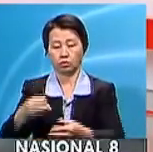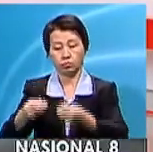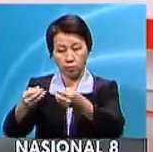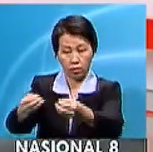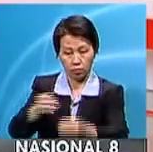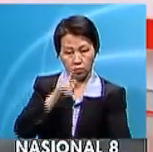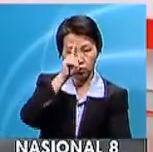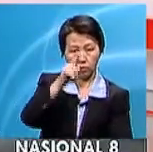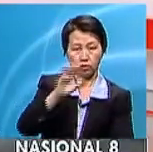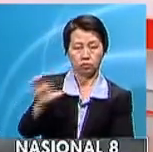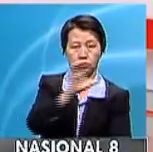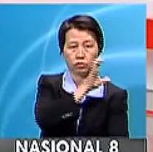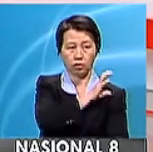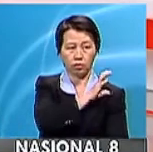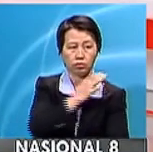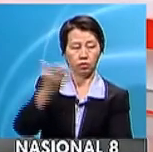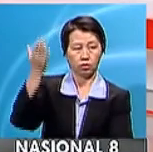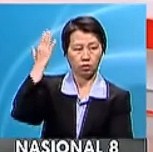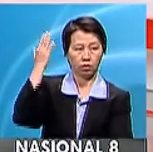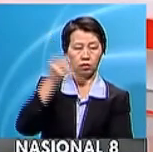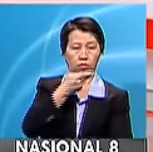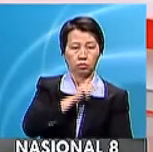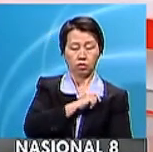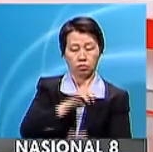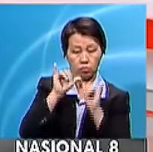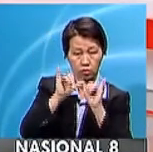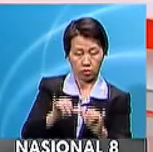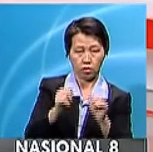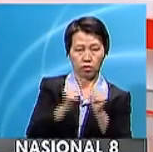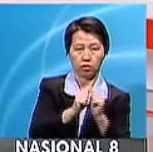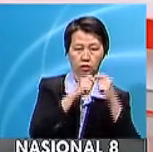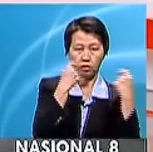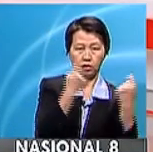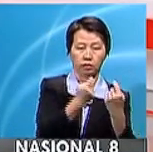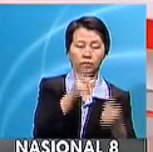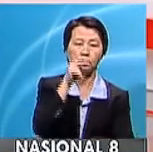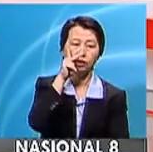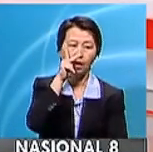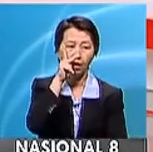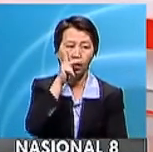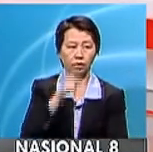bagi memastikan jurulatih asal Sepanyol itu kekal dengan pasukan Kedah.